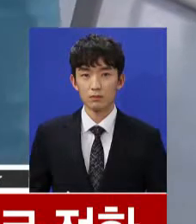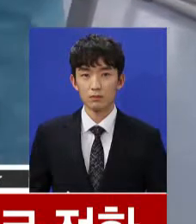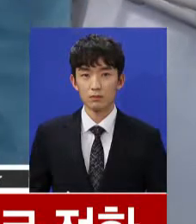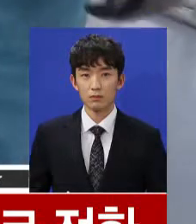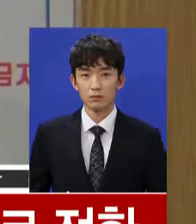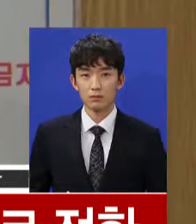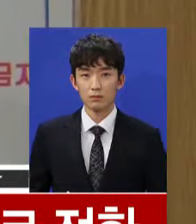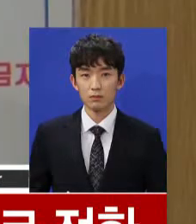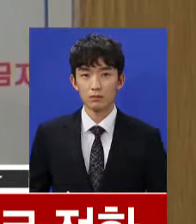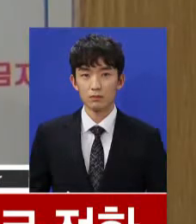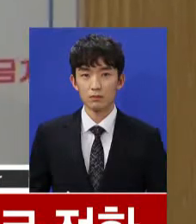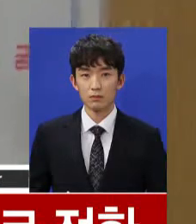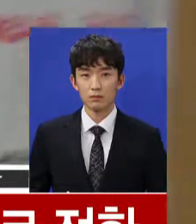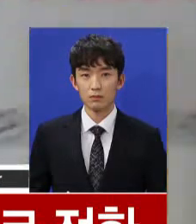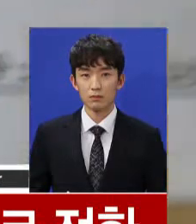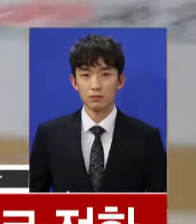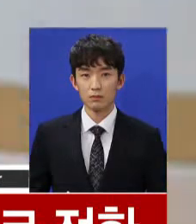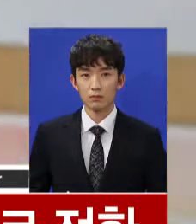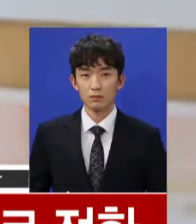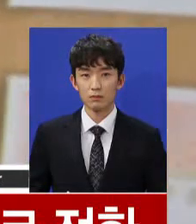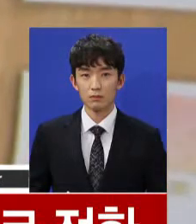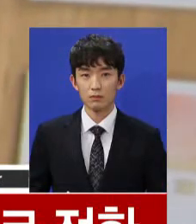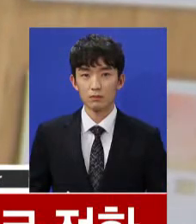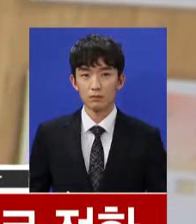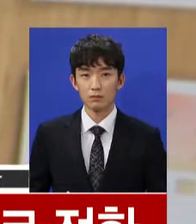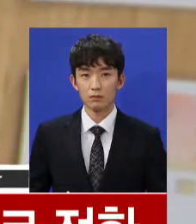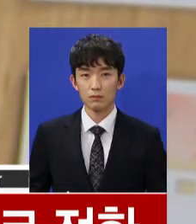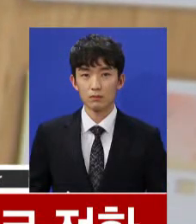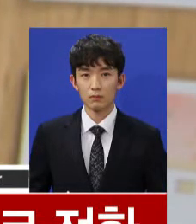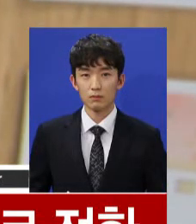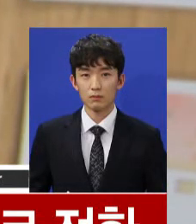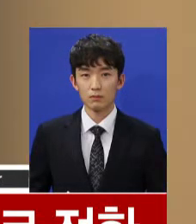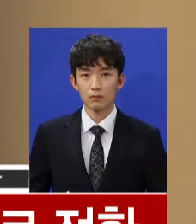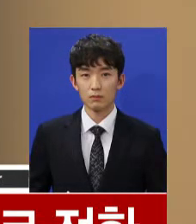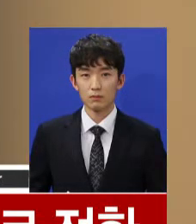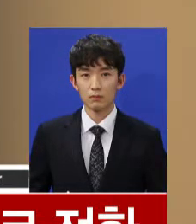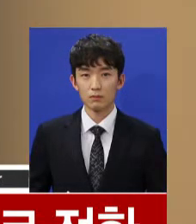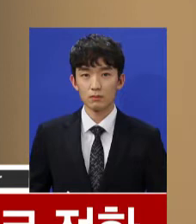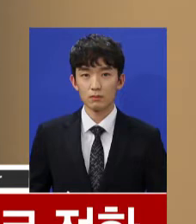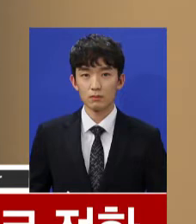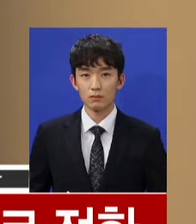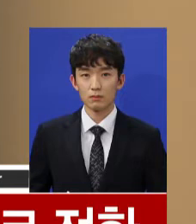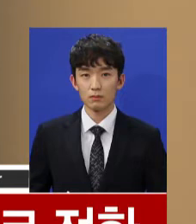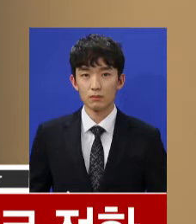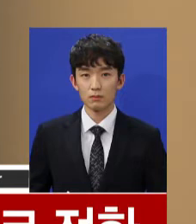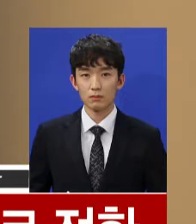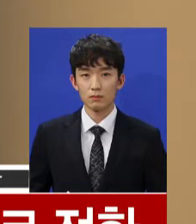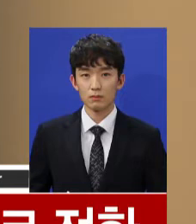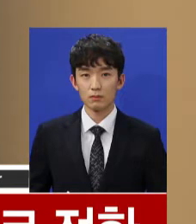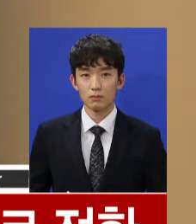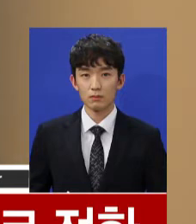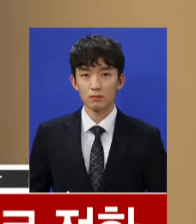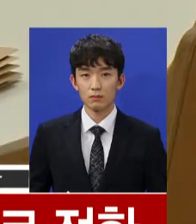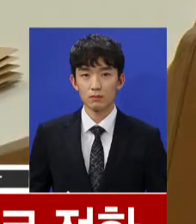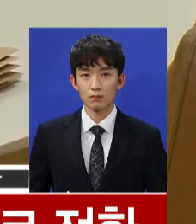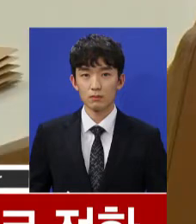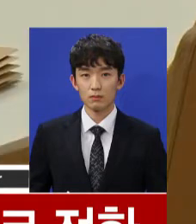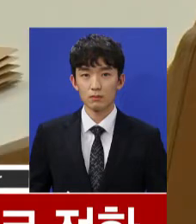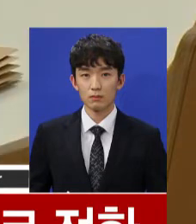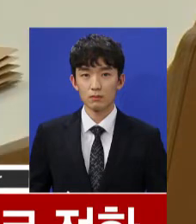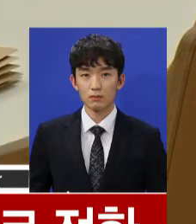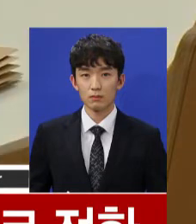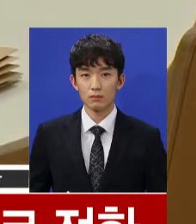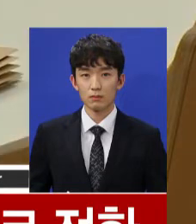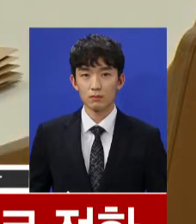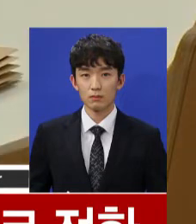마련됐습니다. 확진자나 자가격리 대상은 아니지만 시험 당일 의심 증상을 보인 수험생은 일반 수험생과 분리된